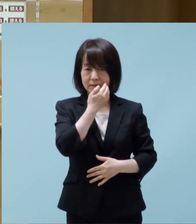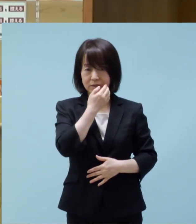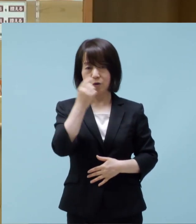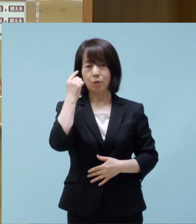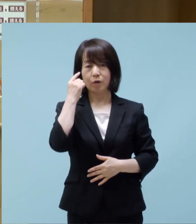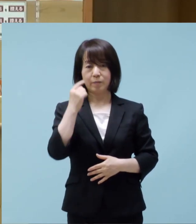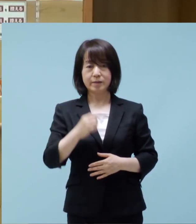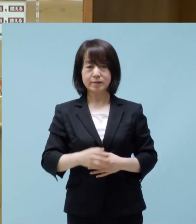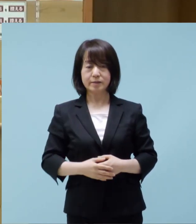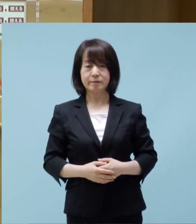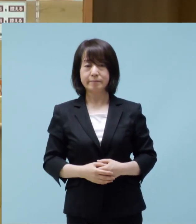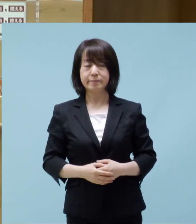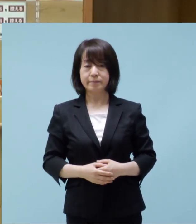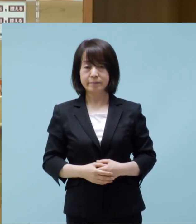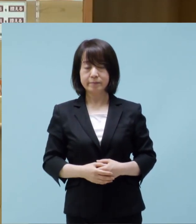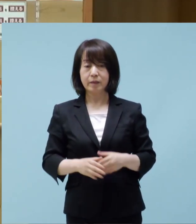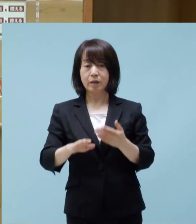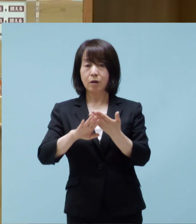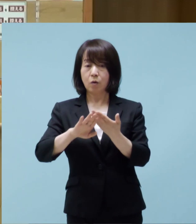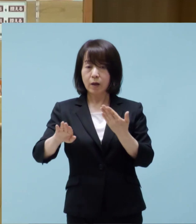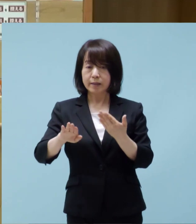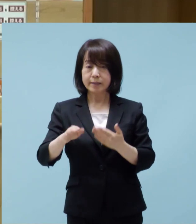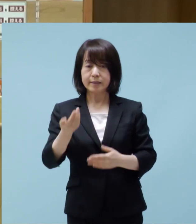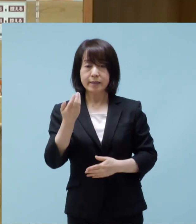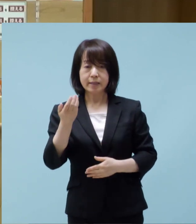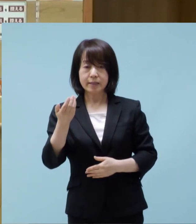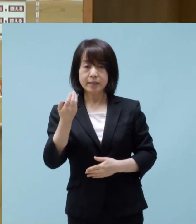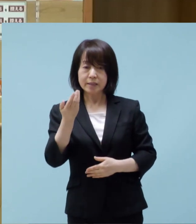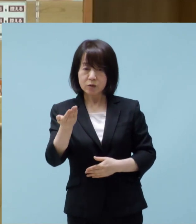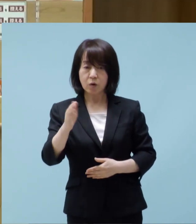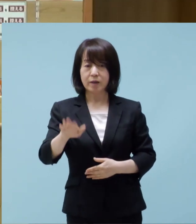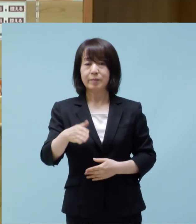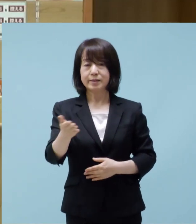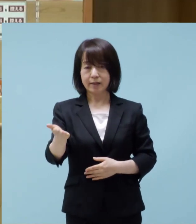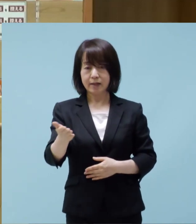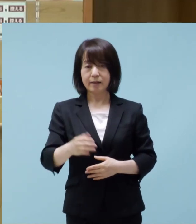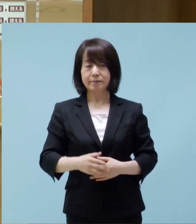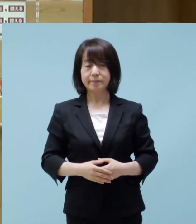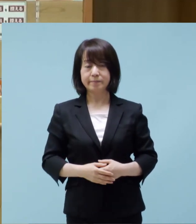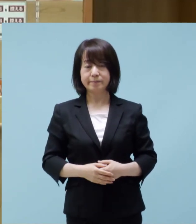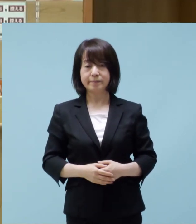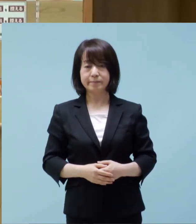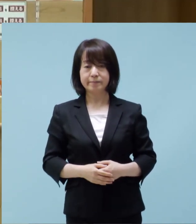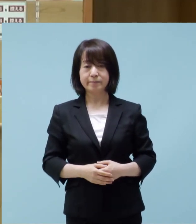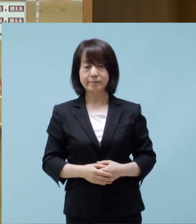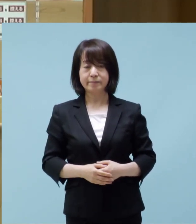他にご質問ございますか。よろしいですか。はい。それでは